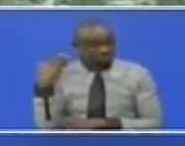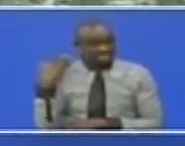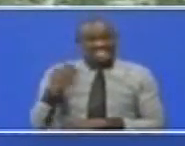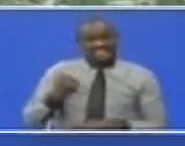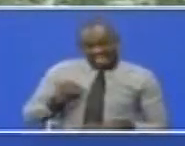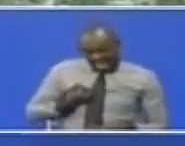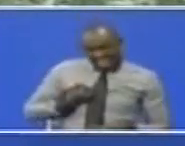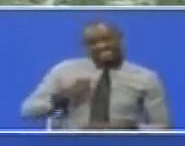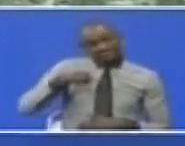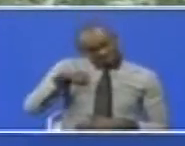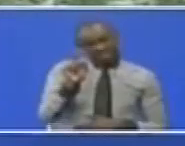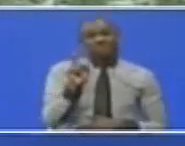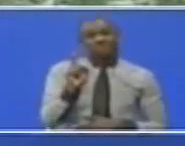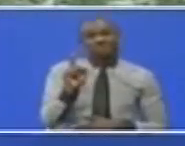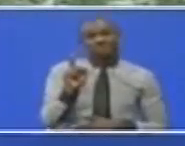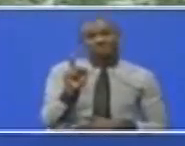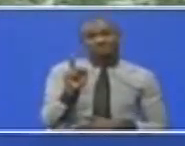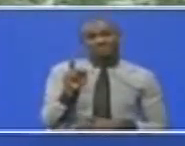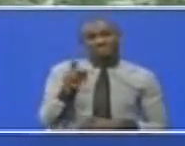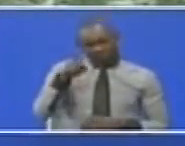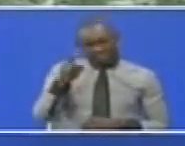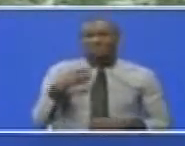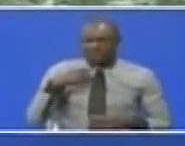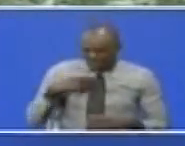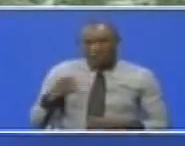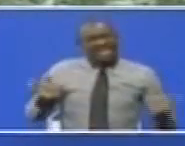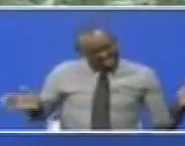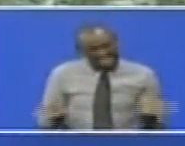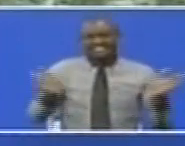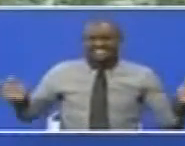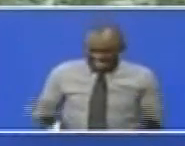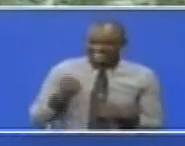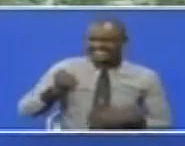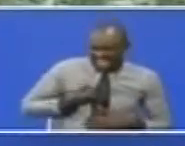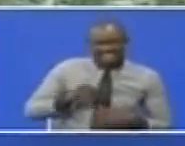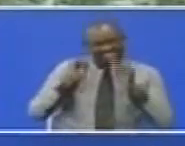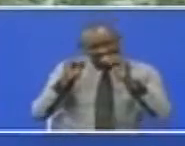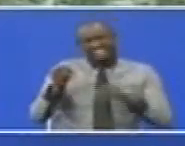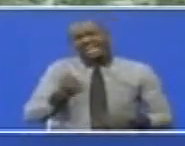wasichana wamekuwa wakitiliwa mkazo sana, wakifundishwa,